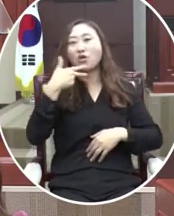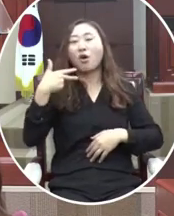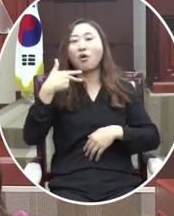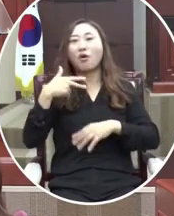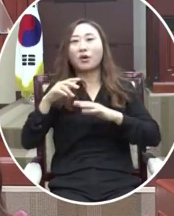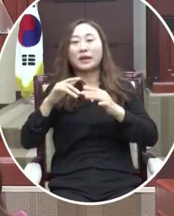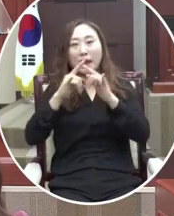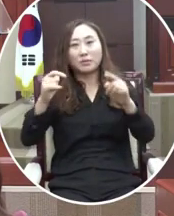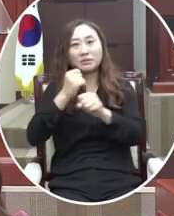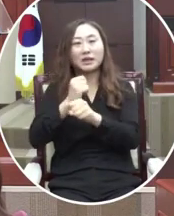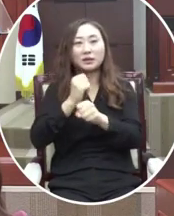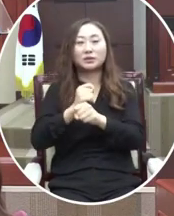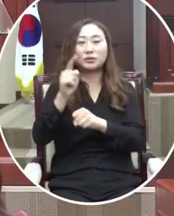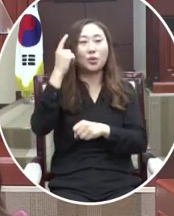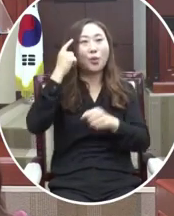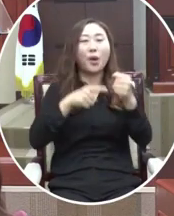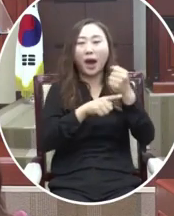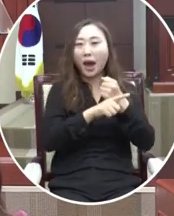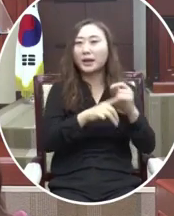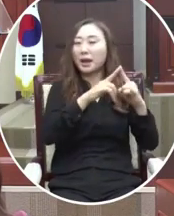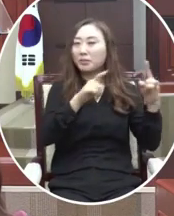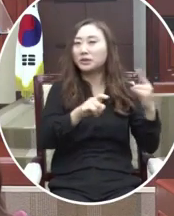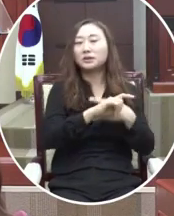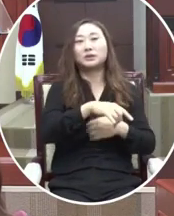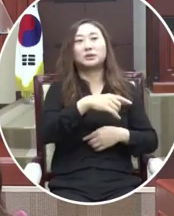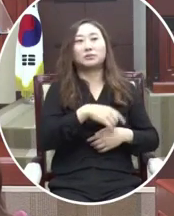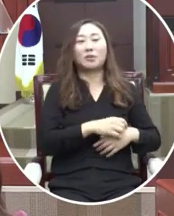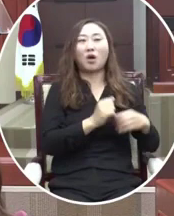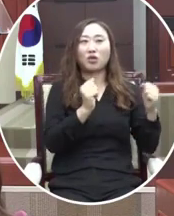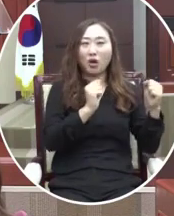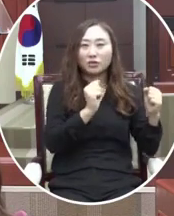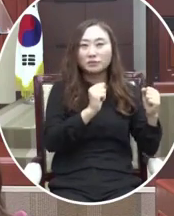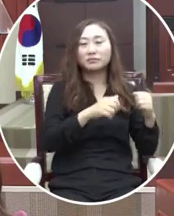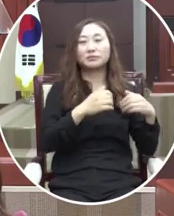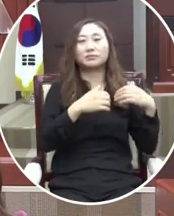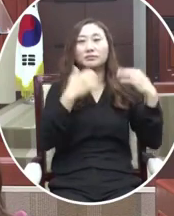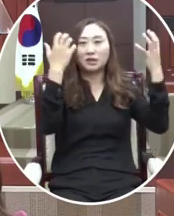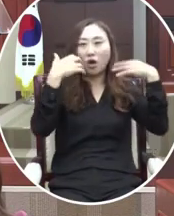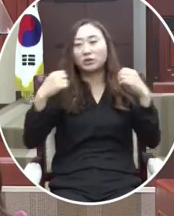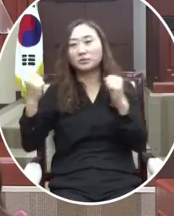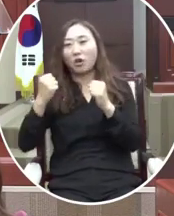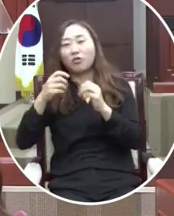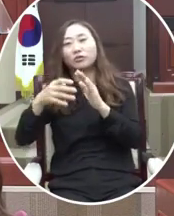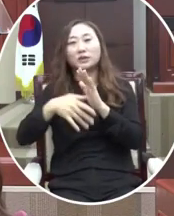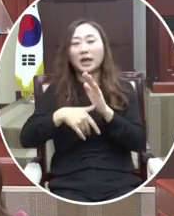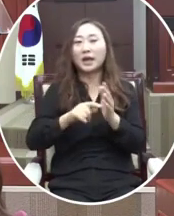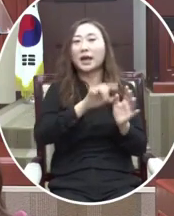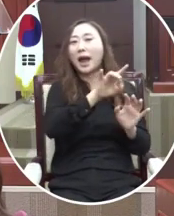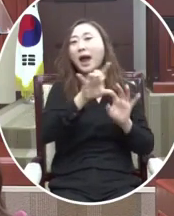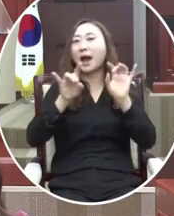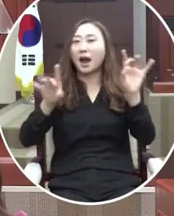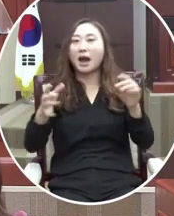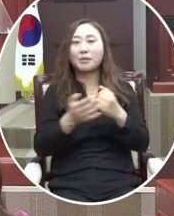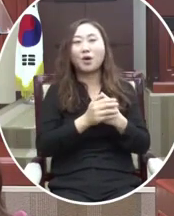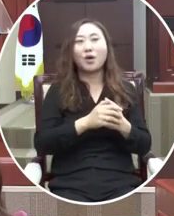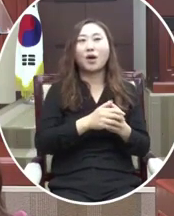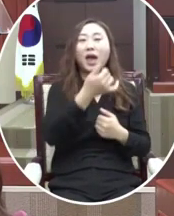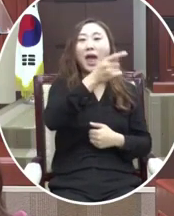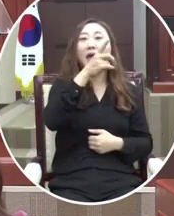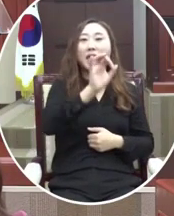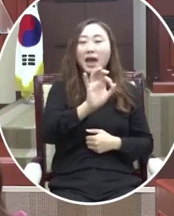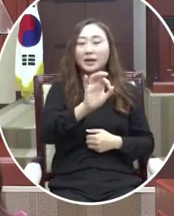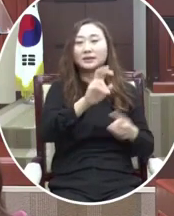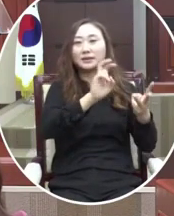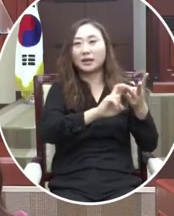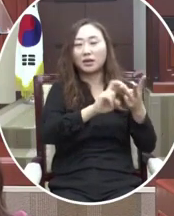운영하고 특히 청소년 과학 캠프는 여름과 겨울 각각 청소년 해 해양 센터와 청소년 우주